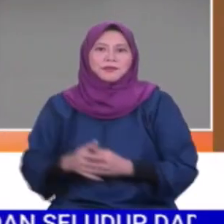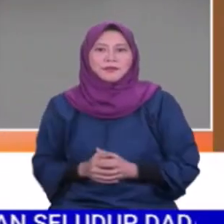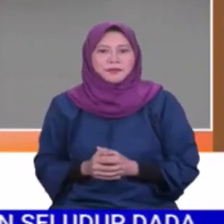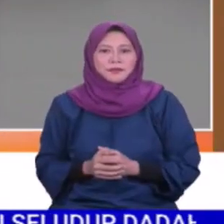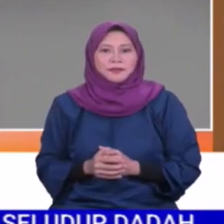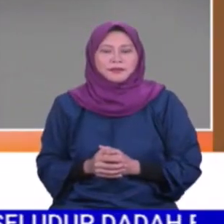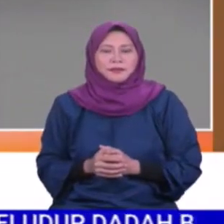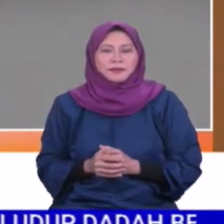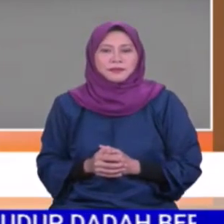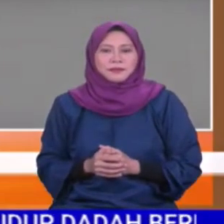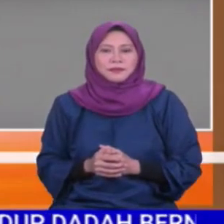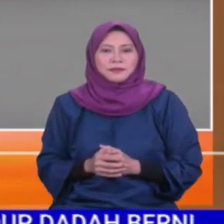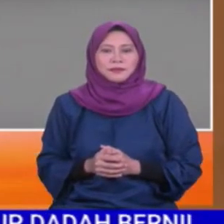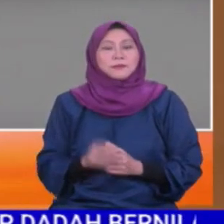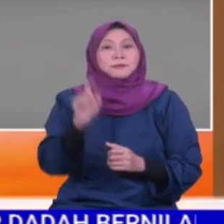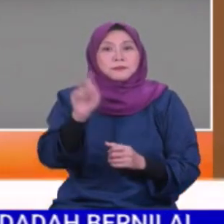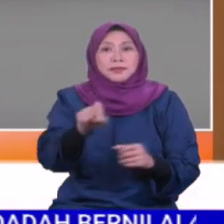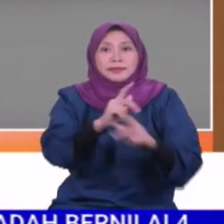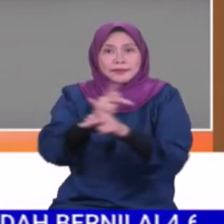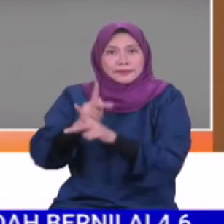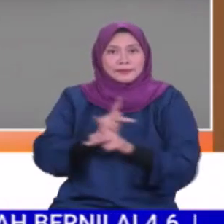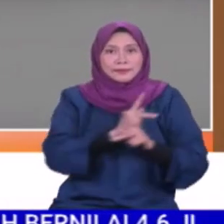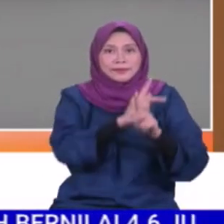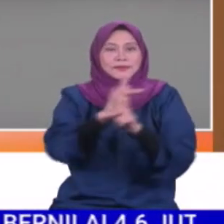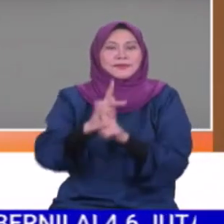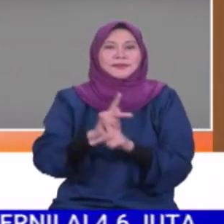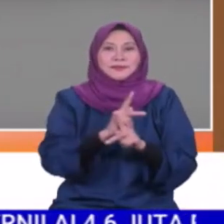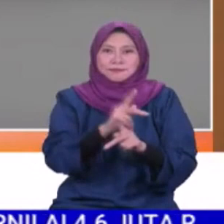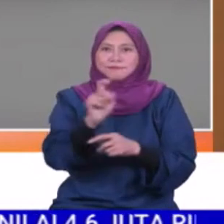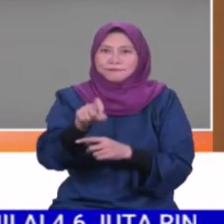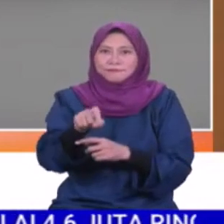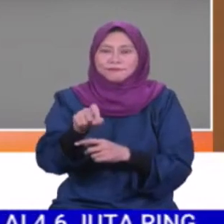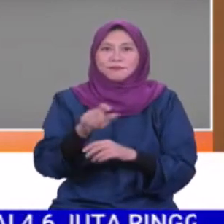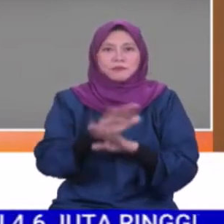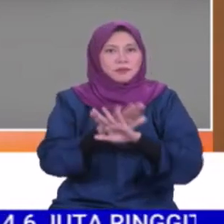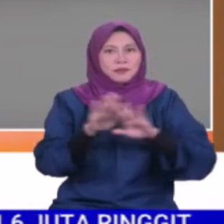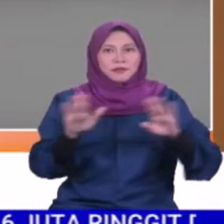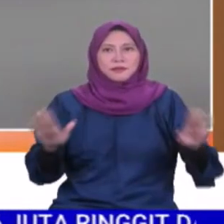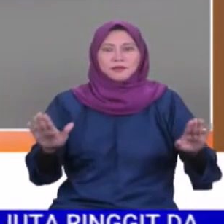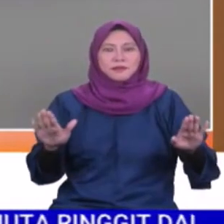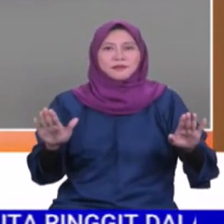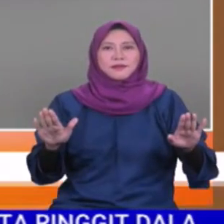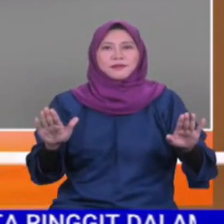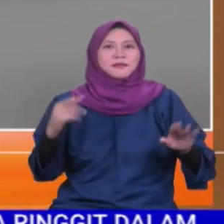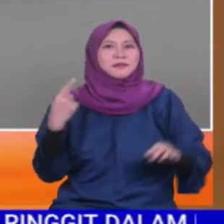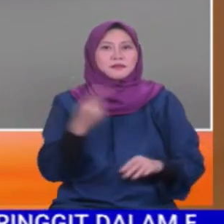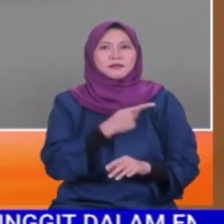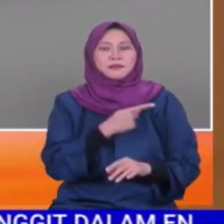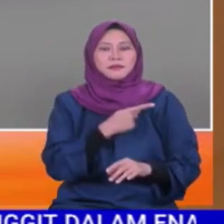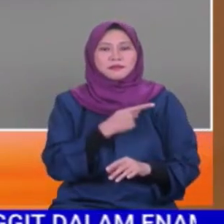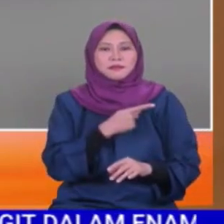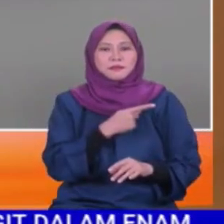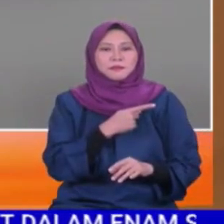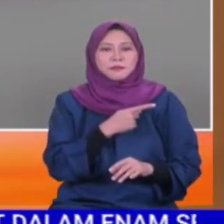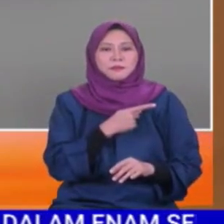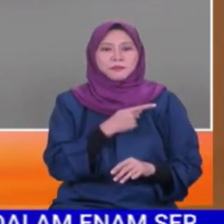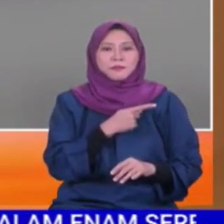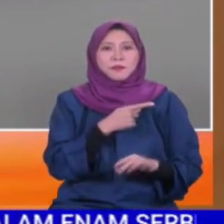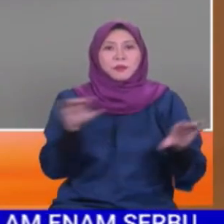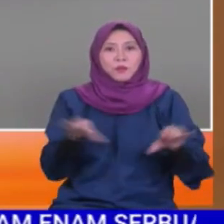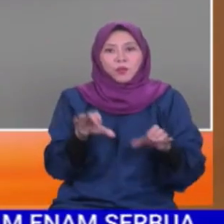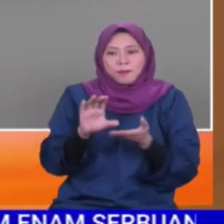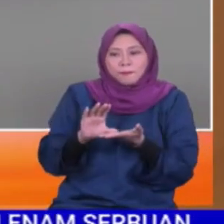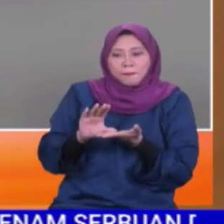Kita perlu berwaspada dan berhati-hatilah. Okey, jangan sampai kita melakukan sesuatu